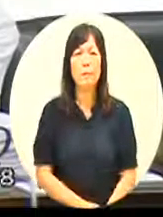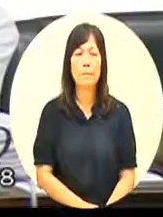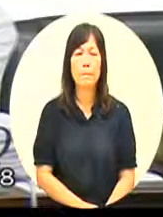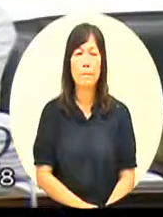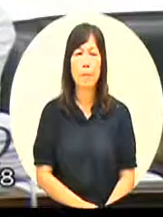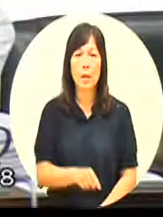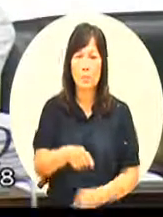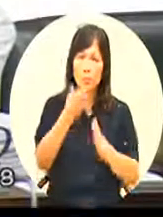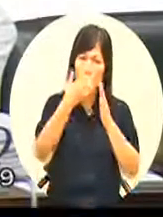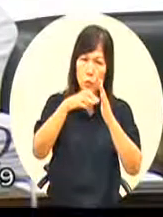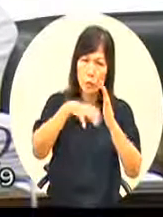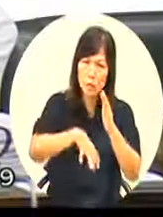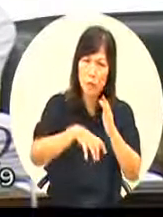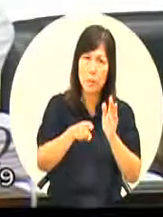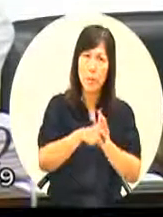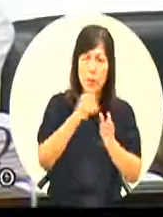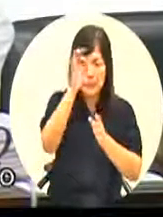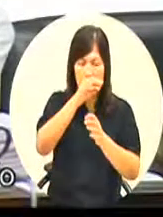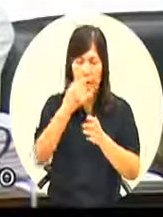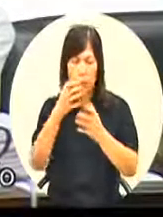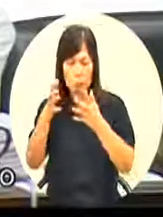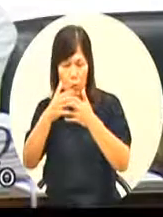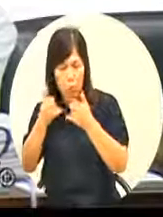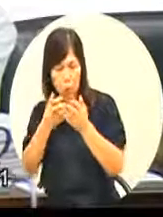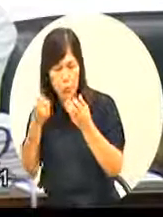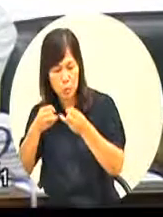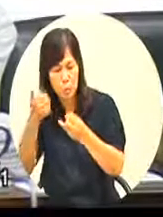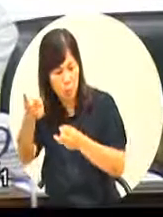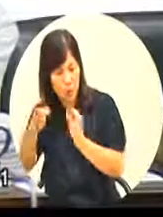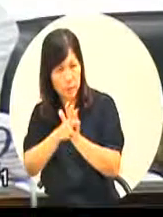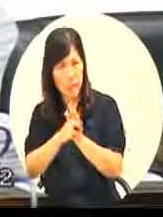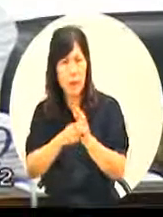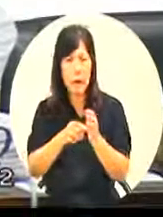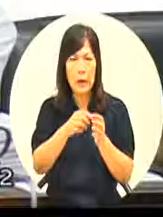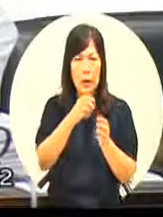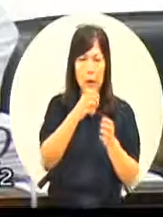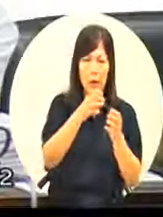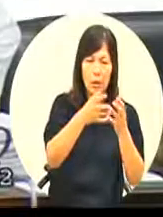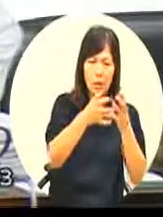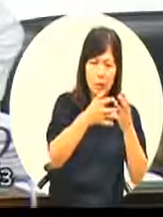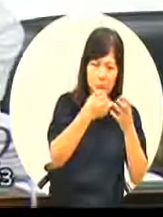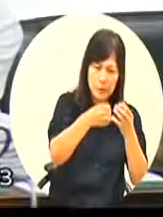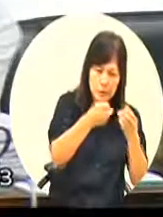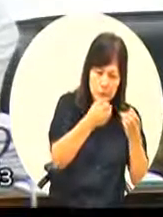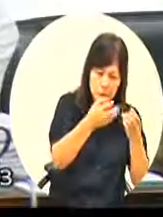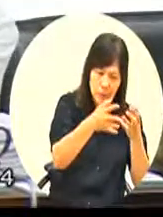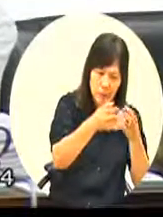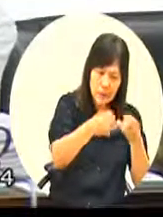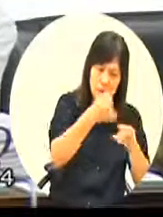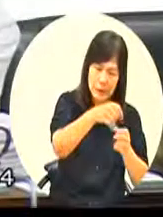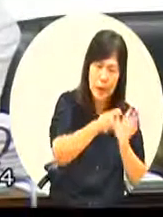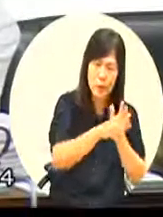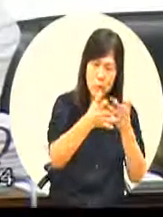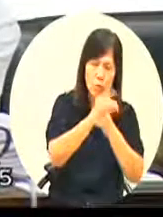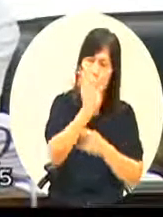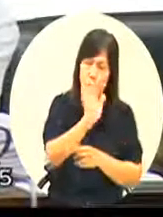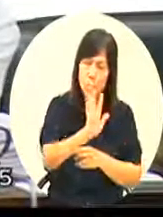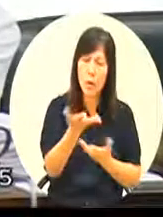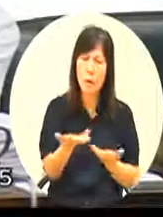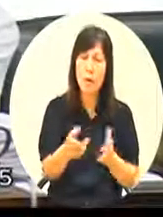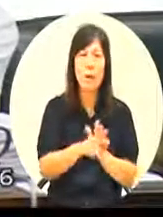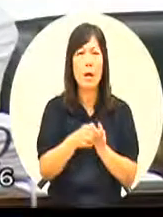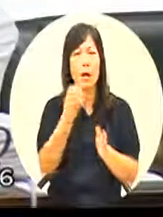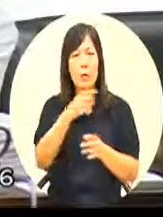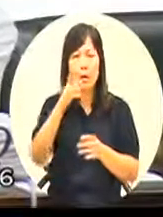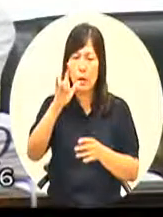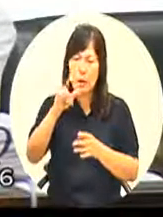学校里面只找好学生，坏学生就不要了吗？那老师、学生、家长